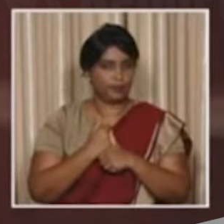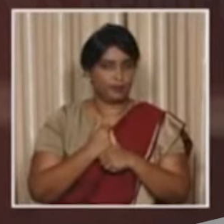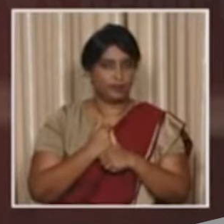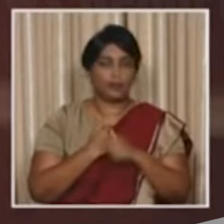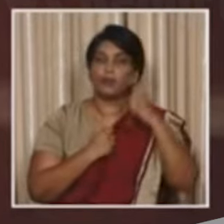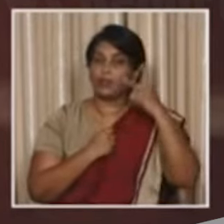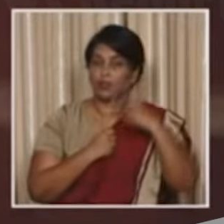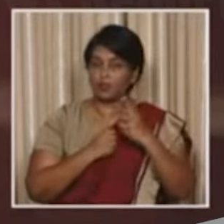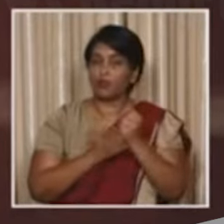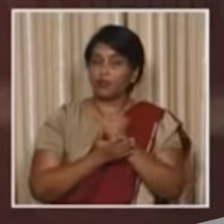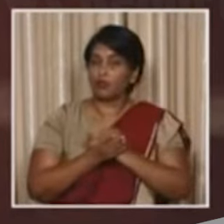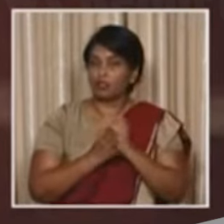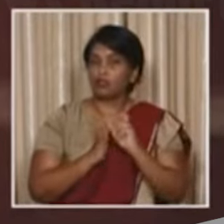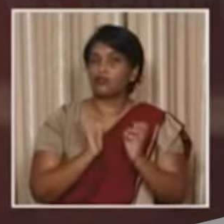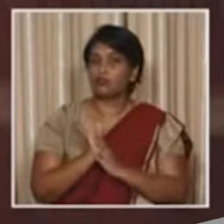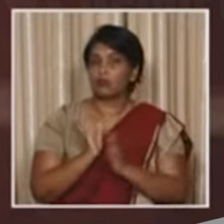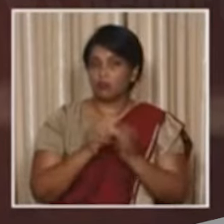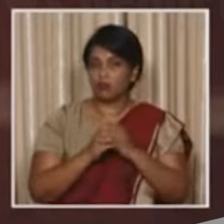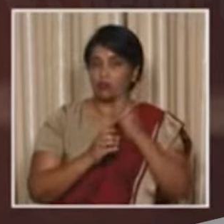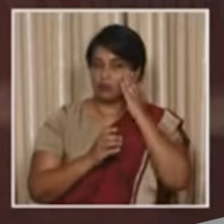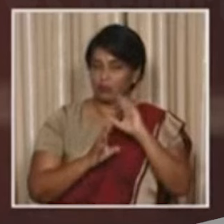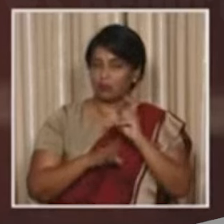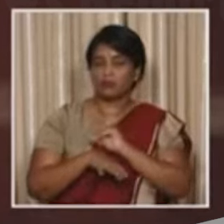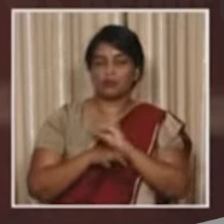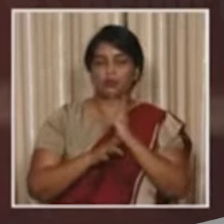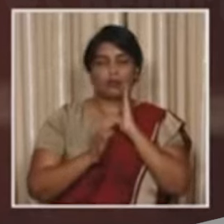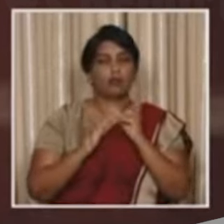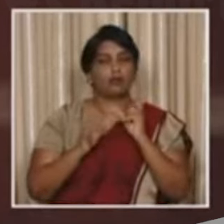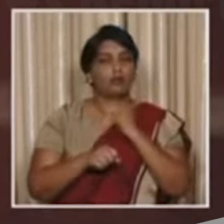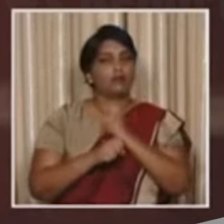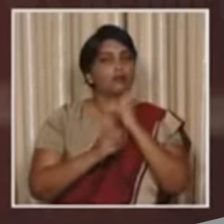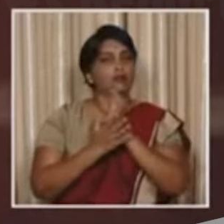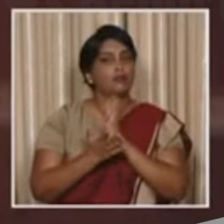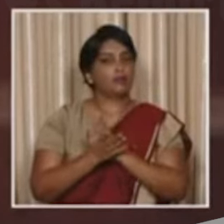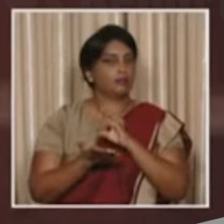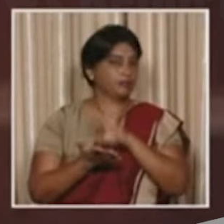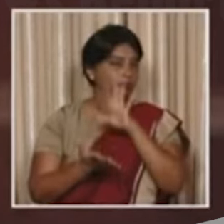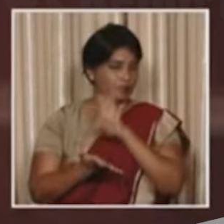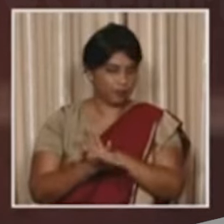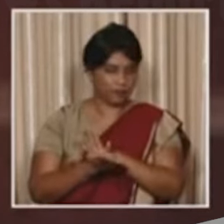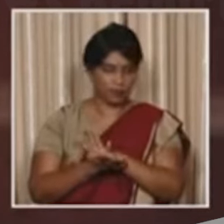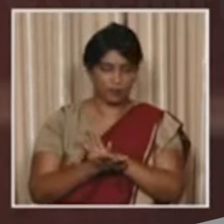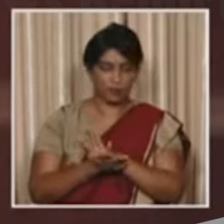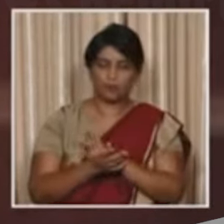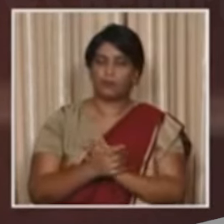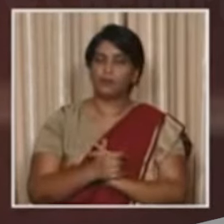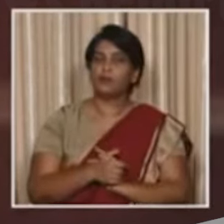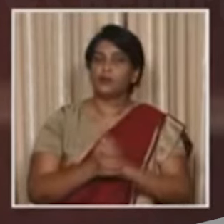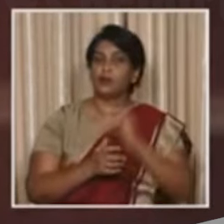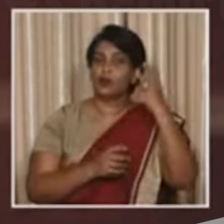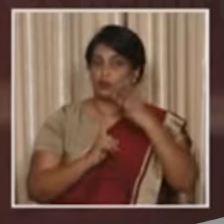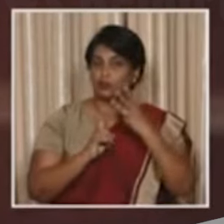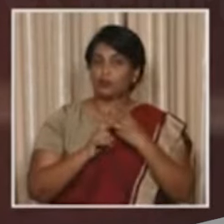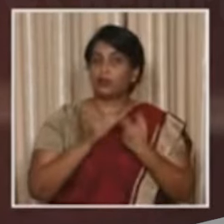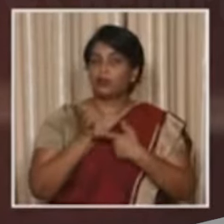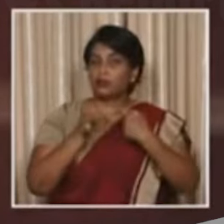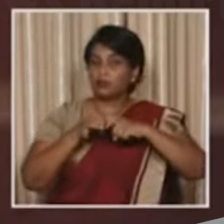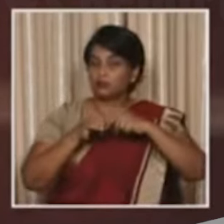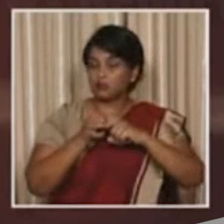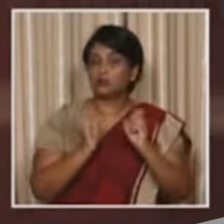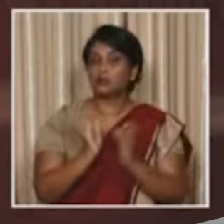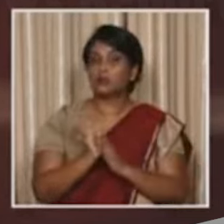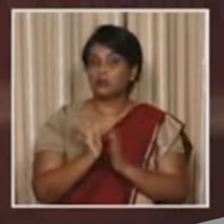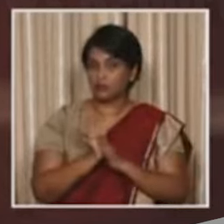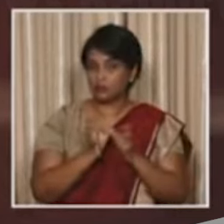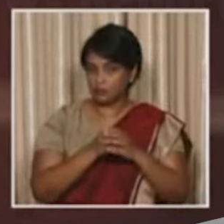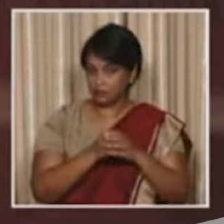දෙක සියලු කොමිෂන් සභාවල ස්වාධීනතාවය ආණ්ඩු ක්‍රම ව්‍යවස්ථා මගින් තහවුරු කරලා තිබෙනවා. තුන ප්‍රසම්පාදන කොමිෂන් සභාවක්